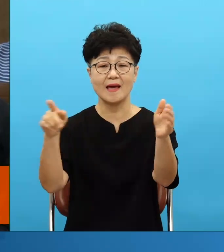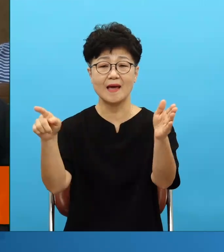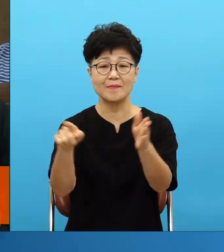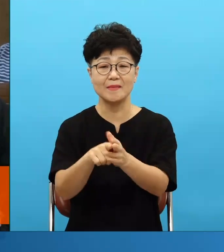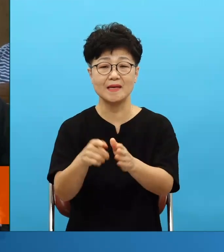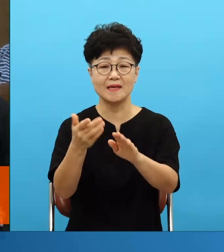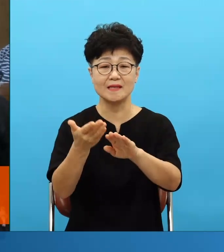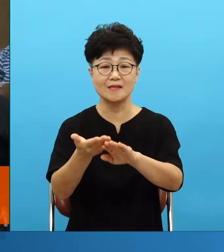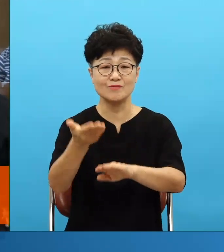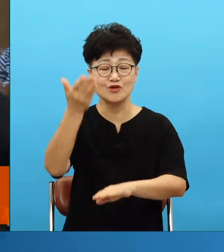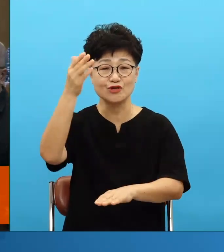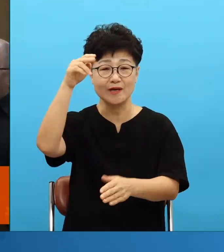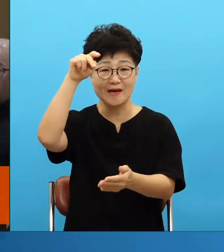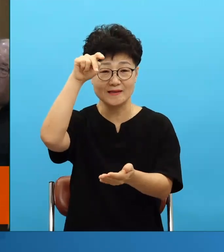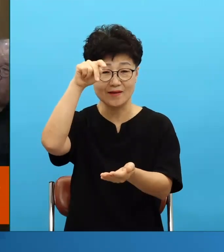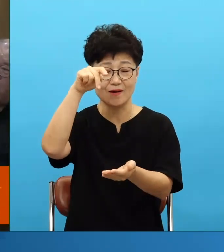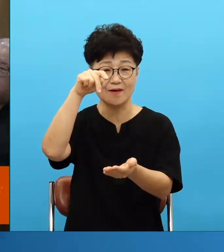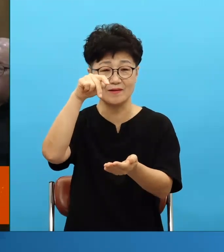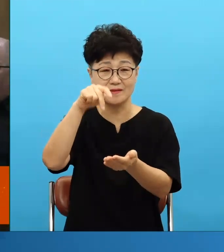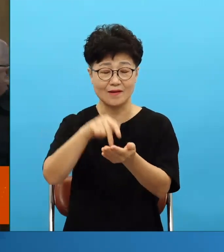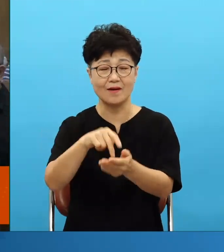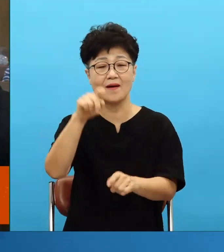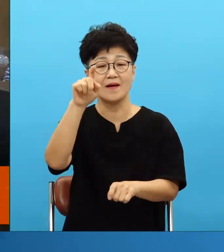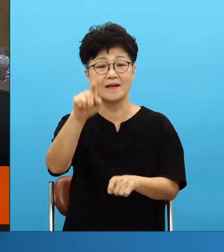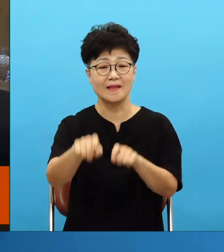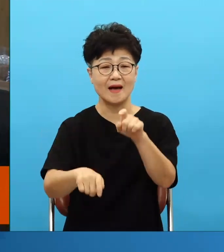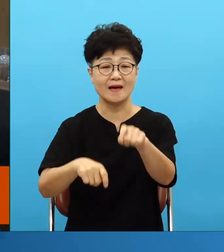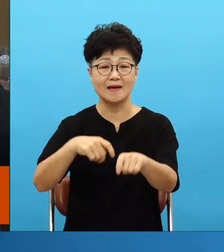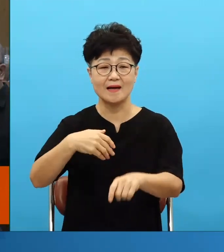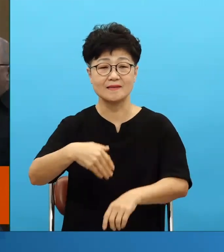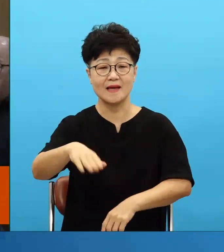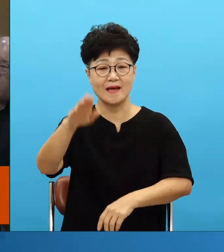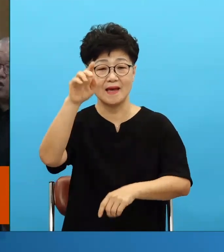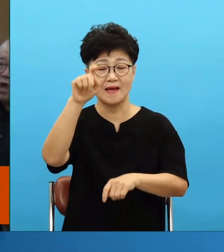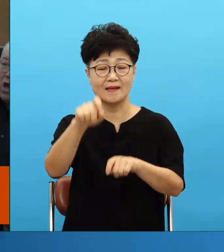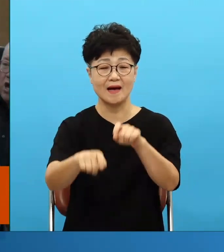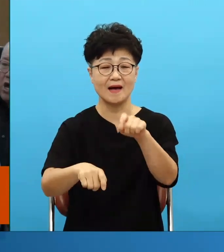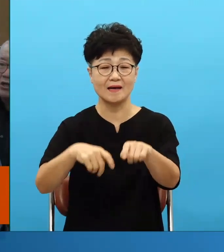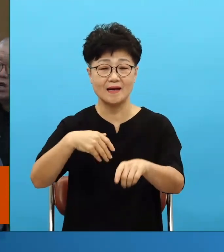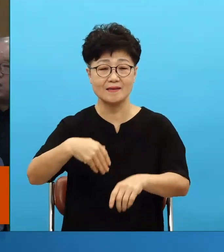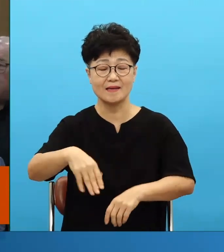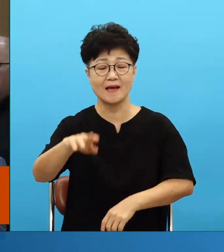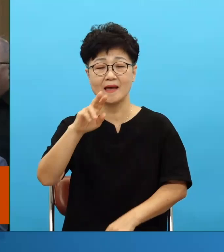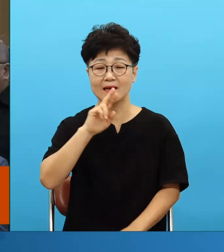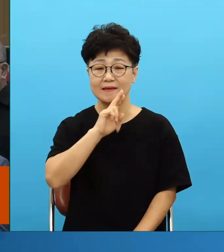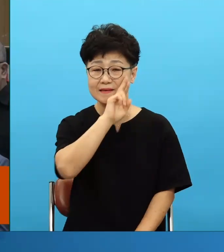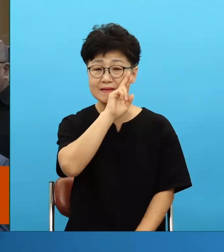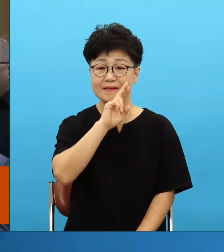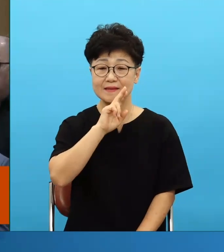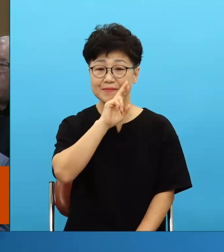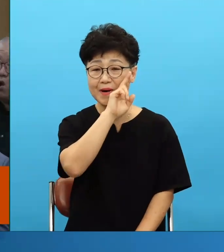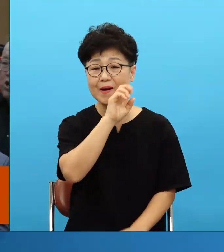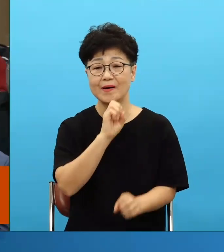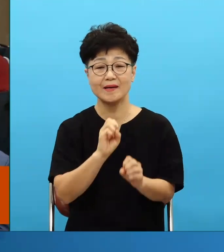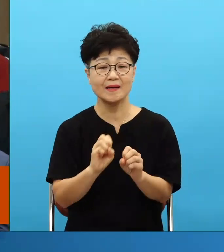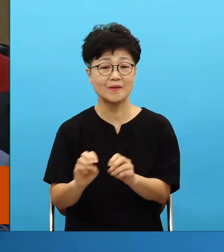걸어가세 믿음 위에 서서 나가세 나가세